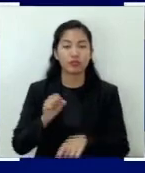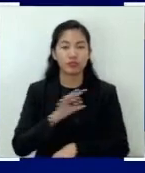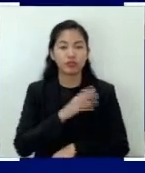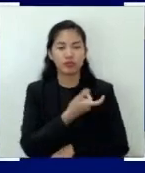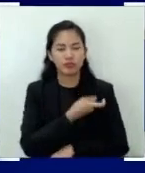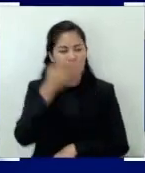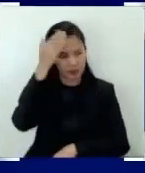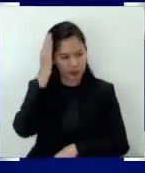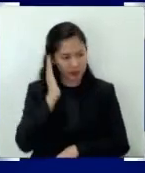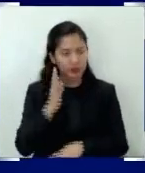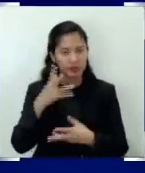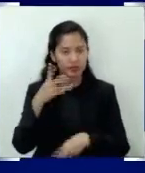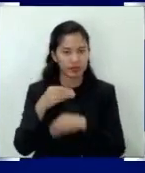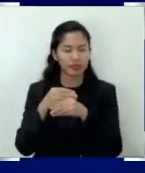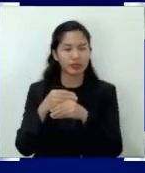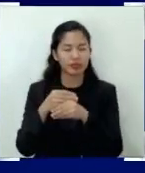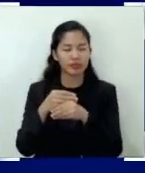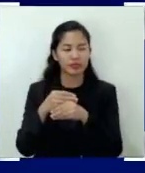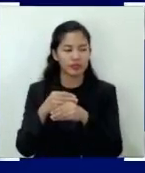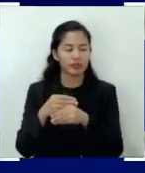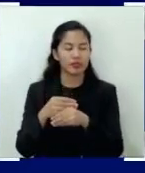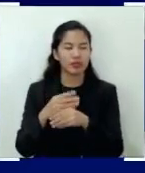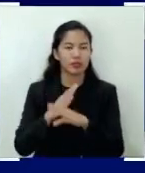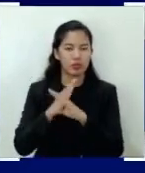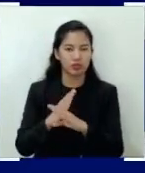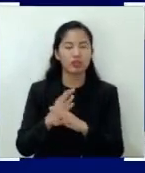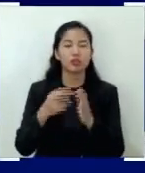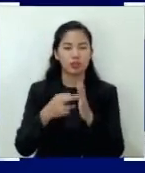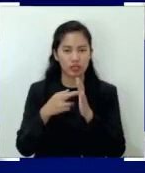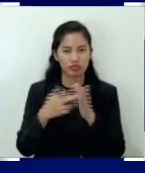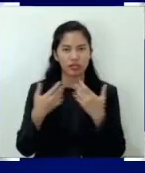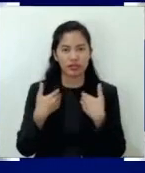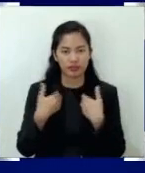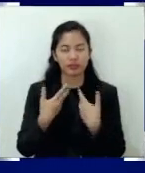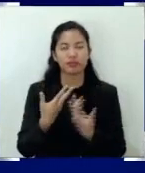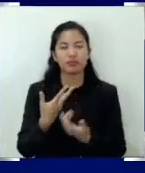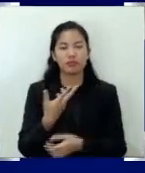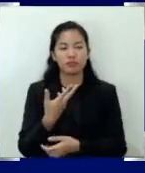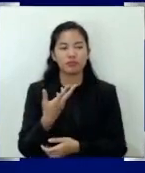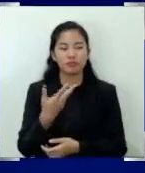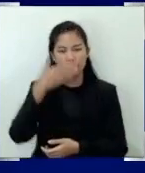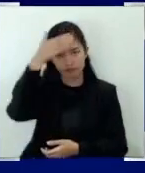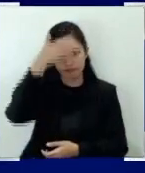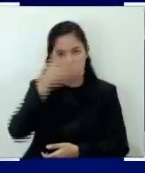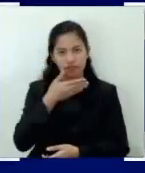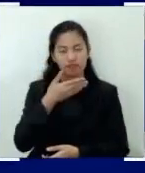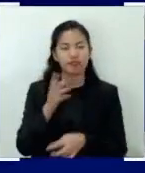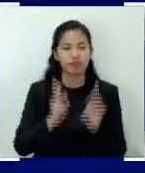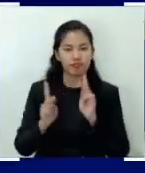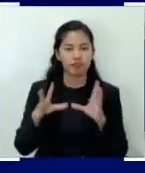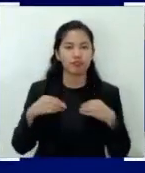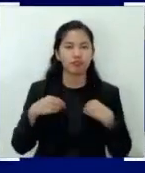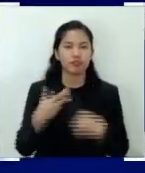added precaution, i-require na magsuot ng face shield ang mga nagpapabakuna. Lalo na ngayon, itinaas